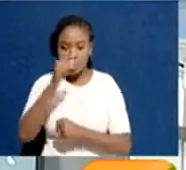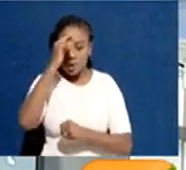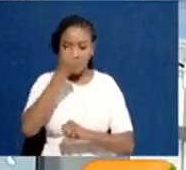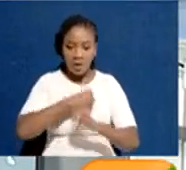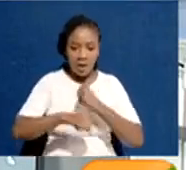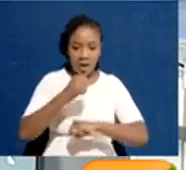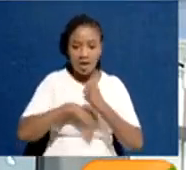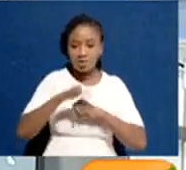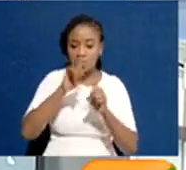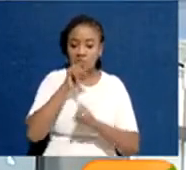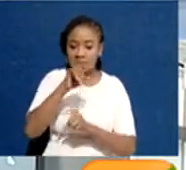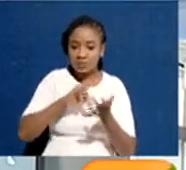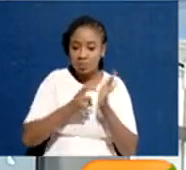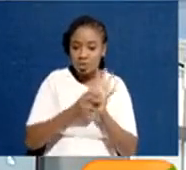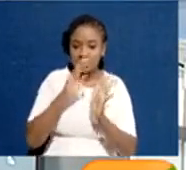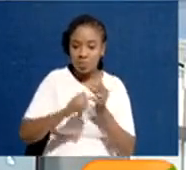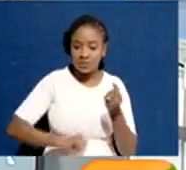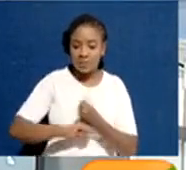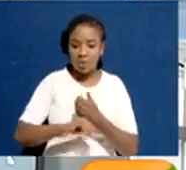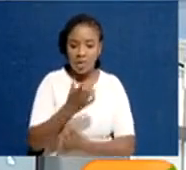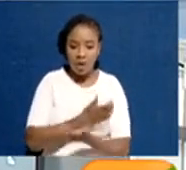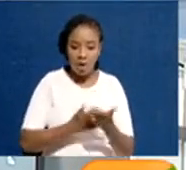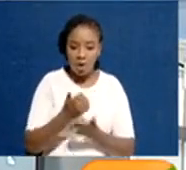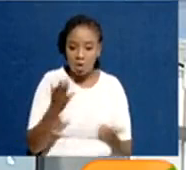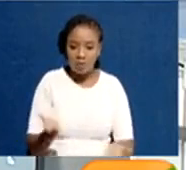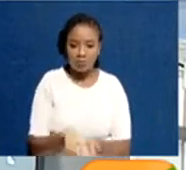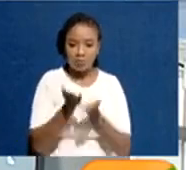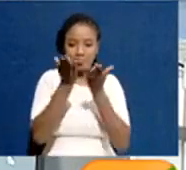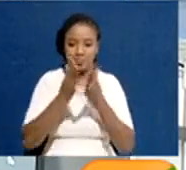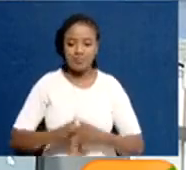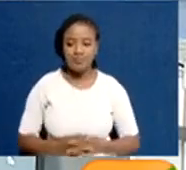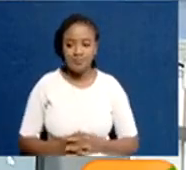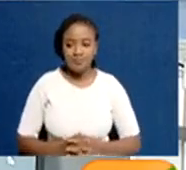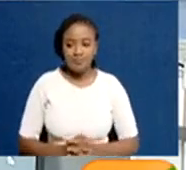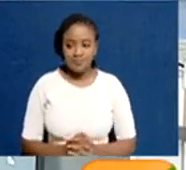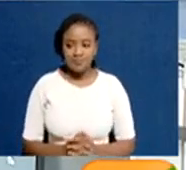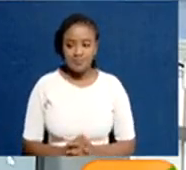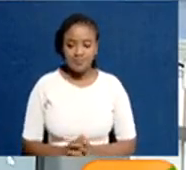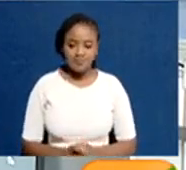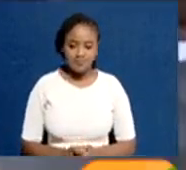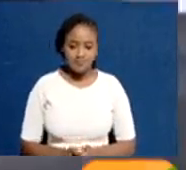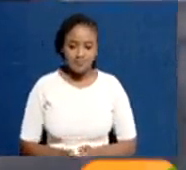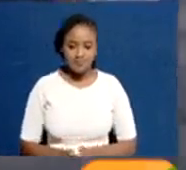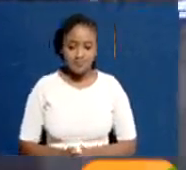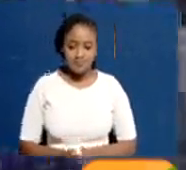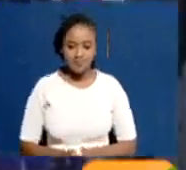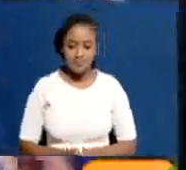mradi huo wa nyumba utasisimua uchumi humu nchini. Martin Munene ana maelezo zaidi.